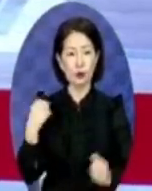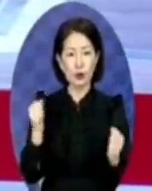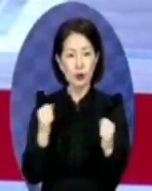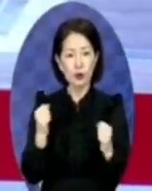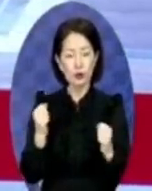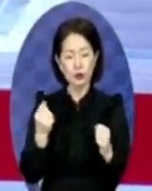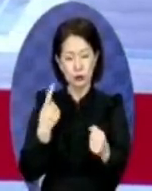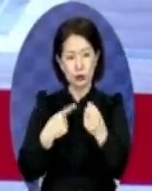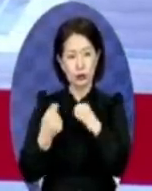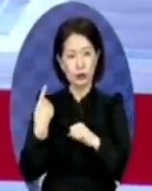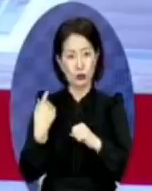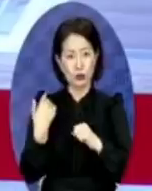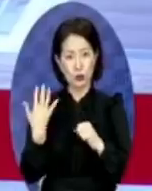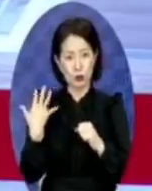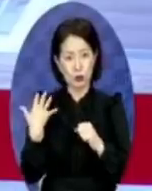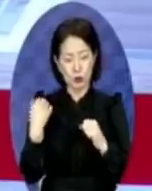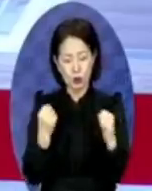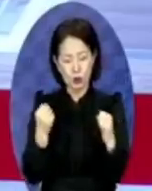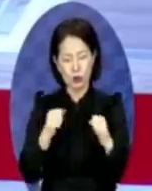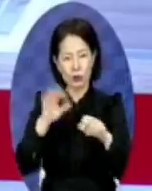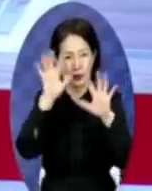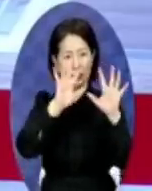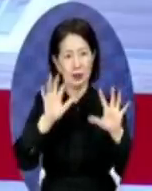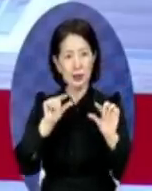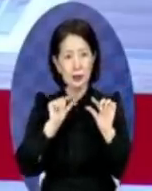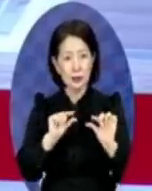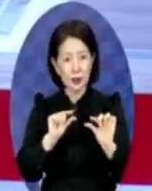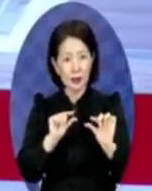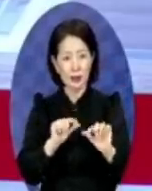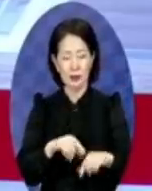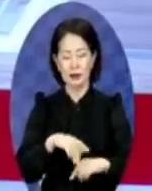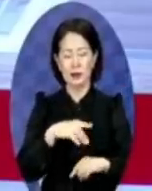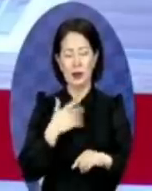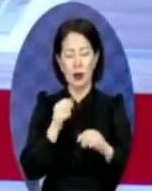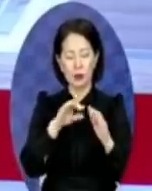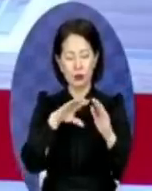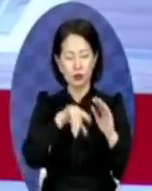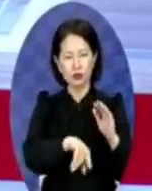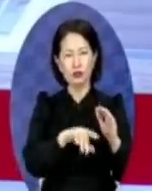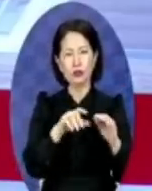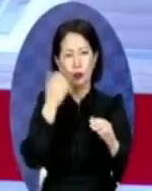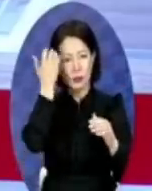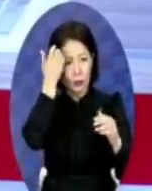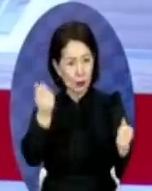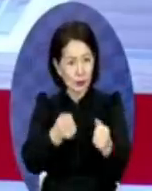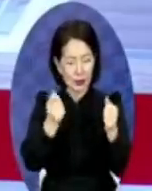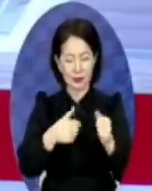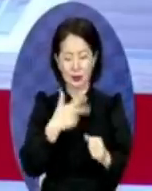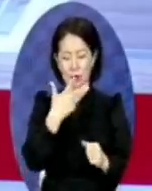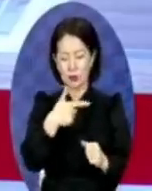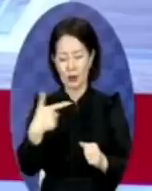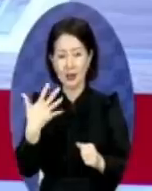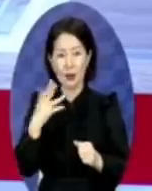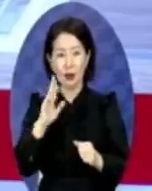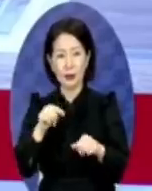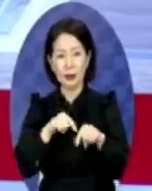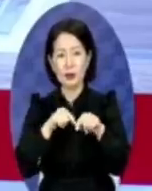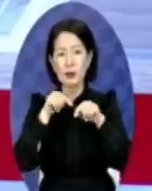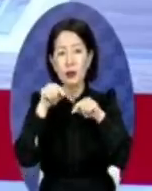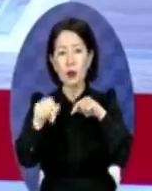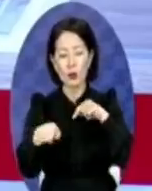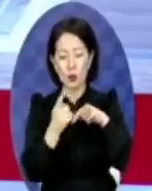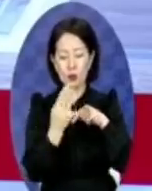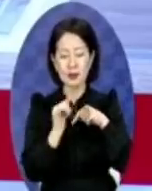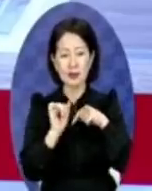нутгаас цас ороогүй. Засгүй улмаас ихэнх аймаг сумдын малчид малаа 3-5 км газар тууж хутгаас усалж байгаа байна. Гэхдээ малчид хувийн